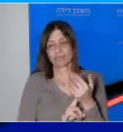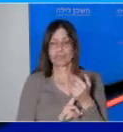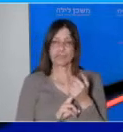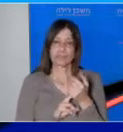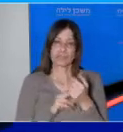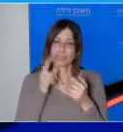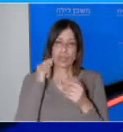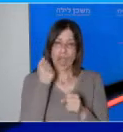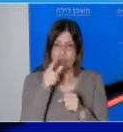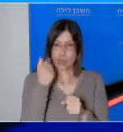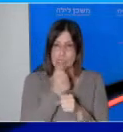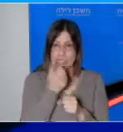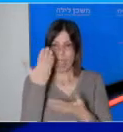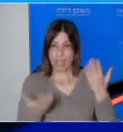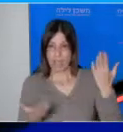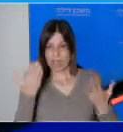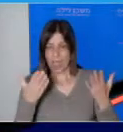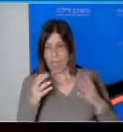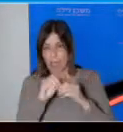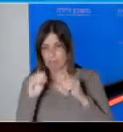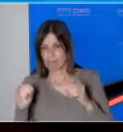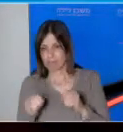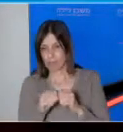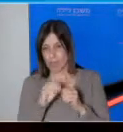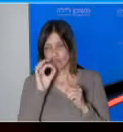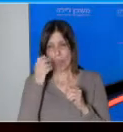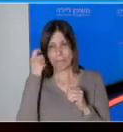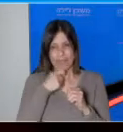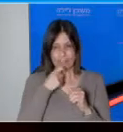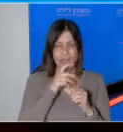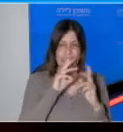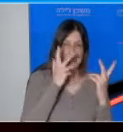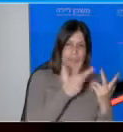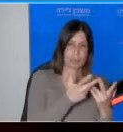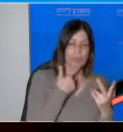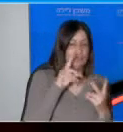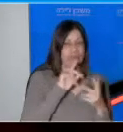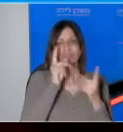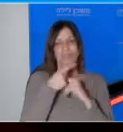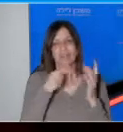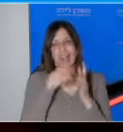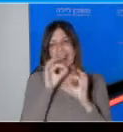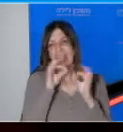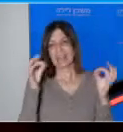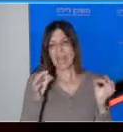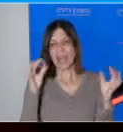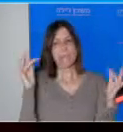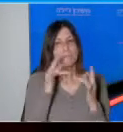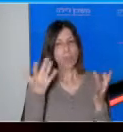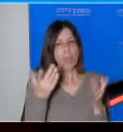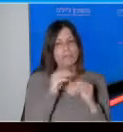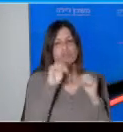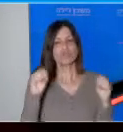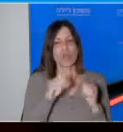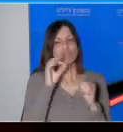את לא עושה את ההבחנה הזאת? מה פתאום? להפך, הטענה שלי היא שבגלל שזה התחיל מול